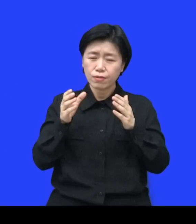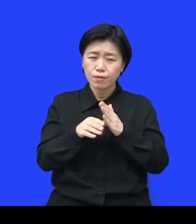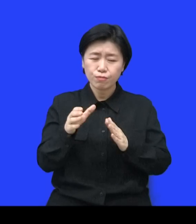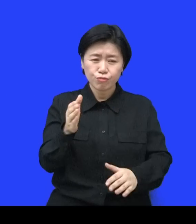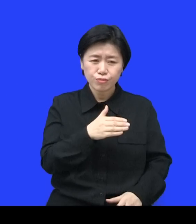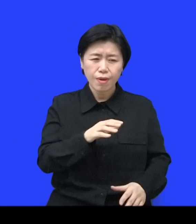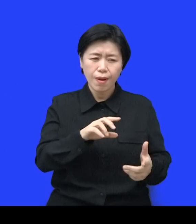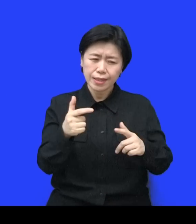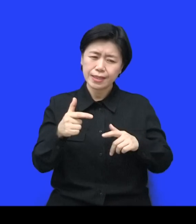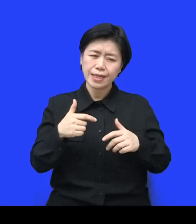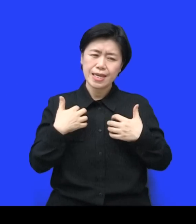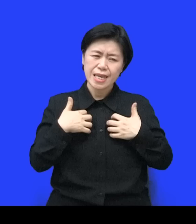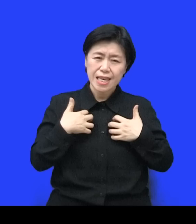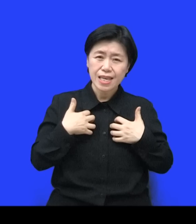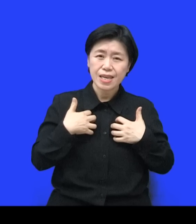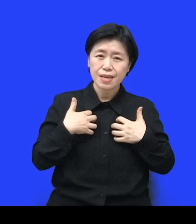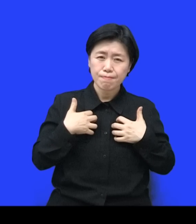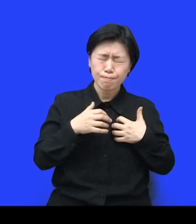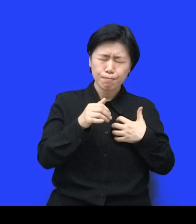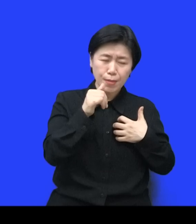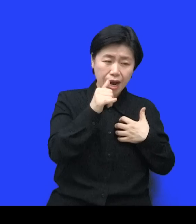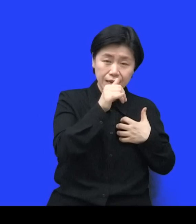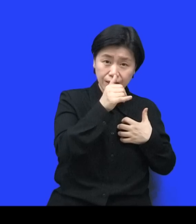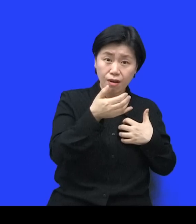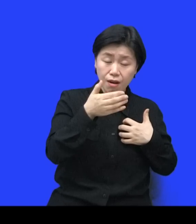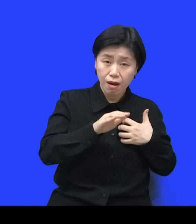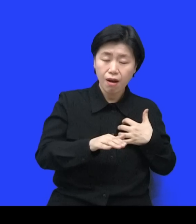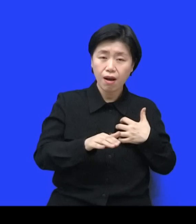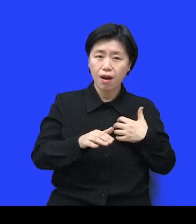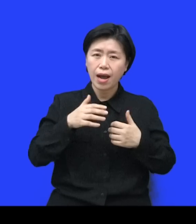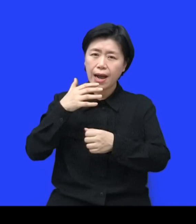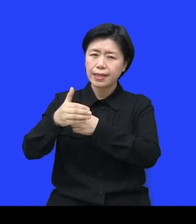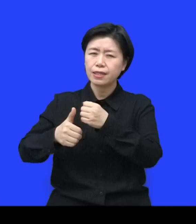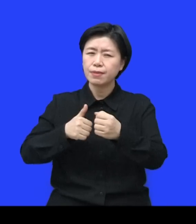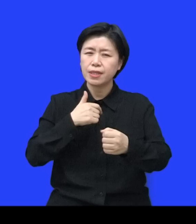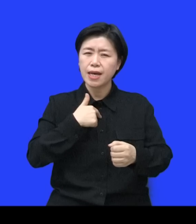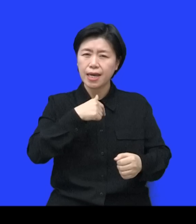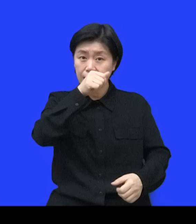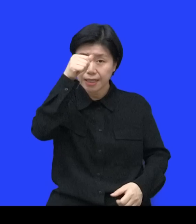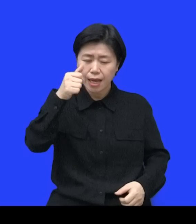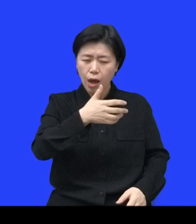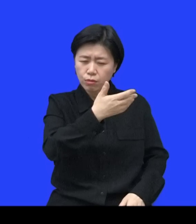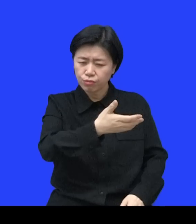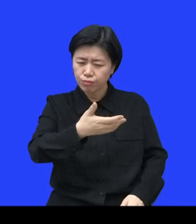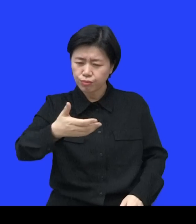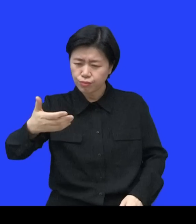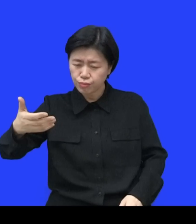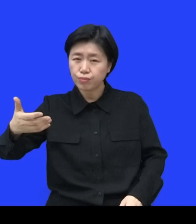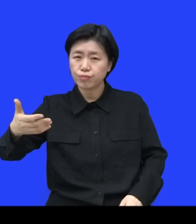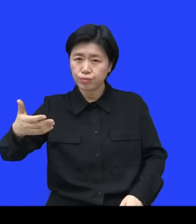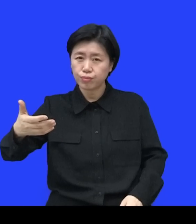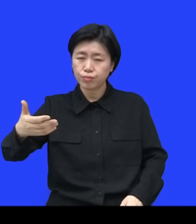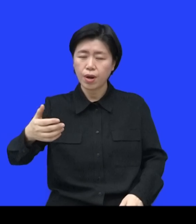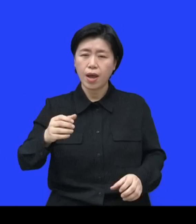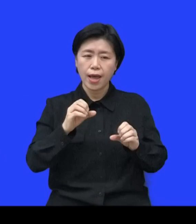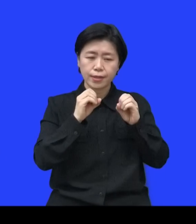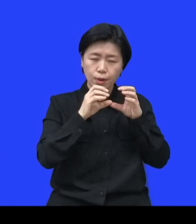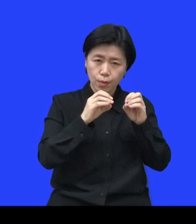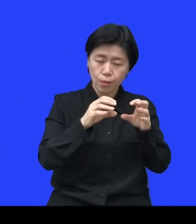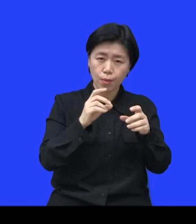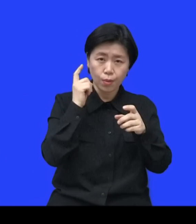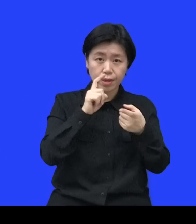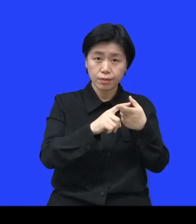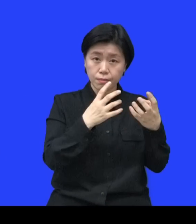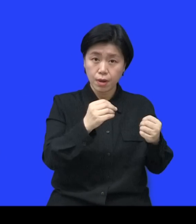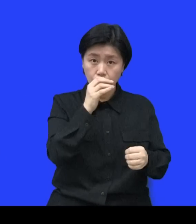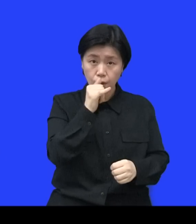모르게 저를 목회자로 부르시는 흐름들이 전도에 관심이 있었고 설교에 대해서